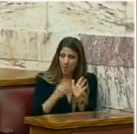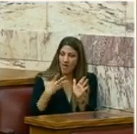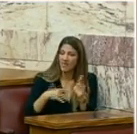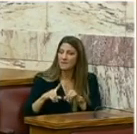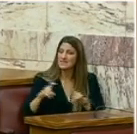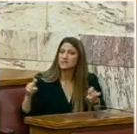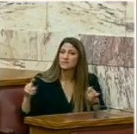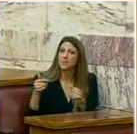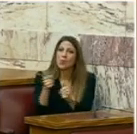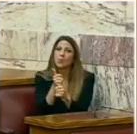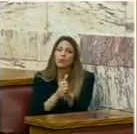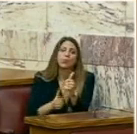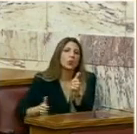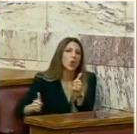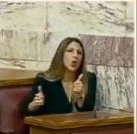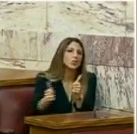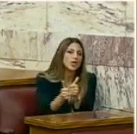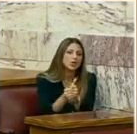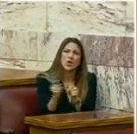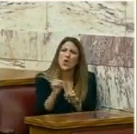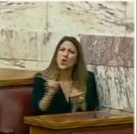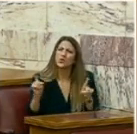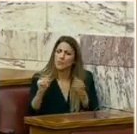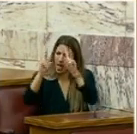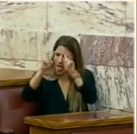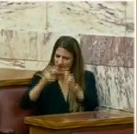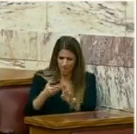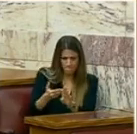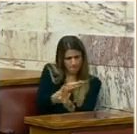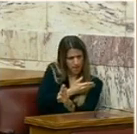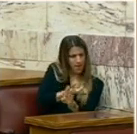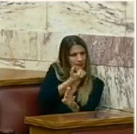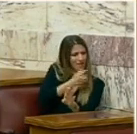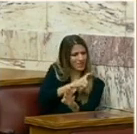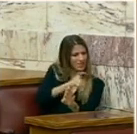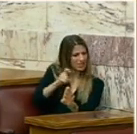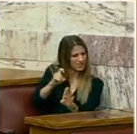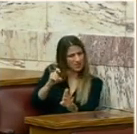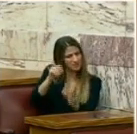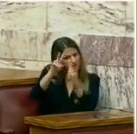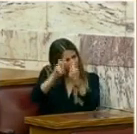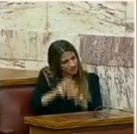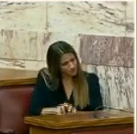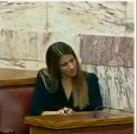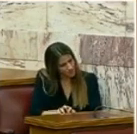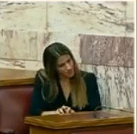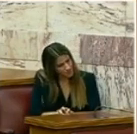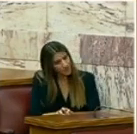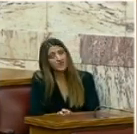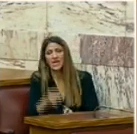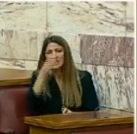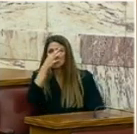βάρος όχι μόνο στη διερεύνηση του παρελθόντος, όχι φυσικά στη